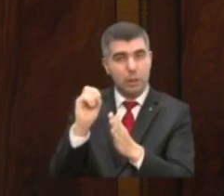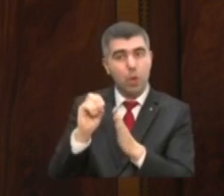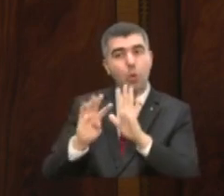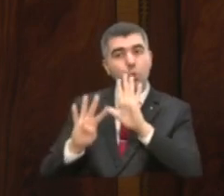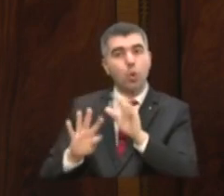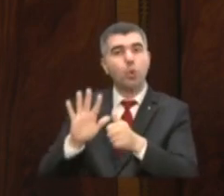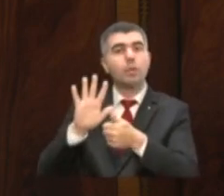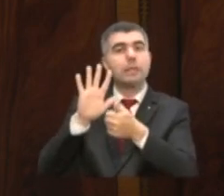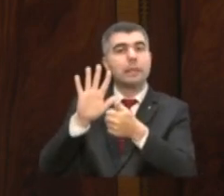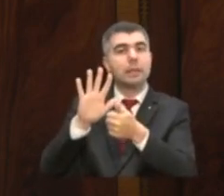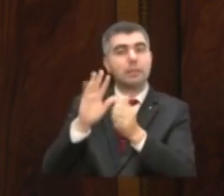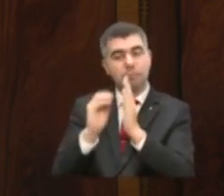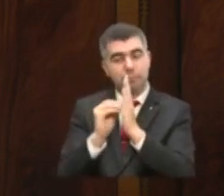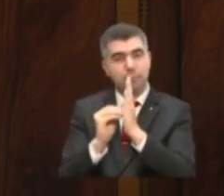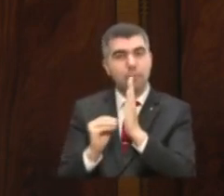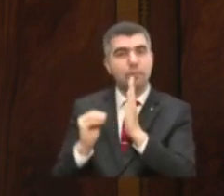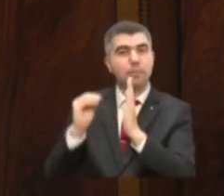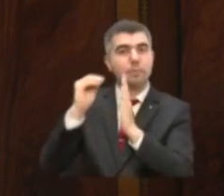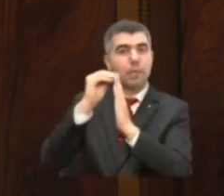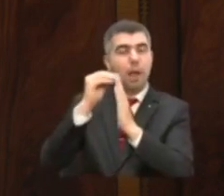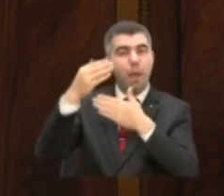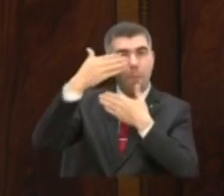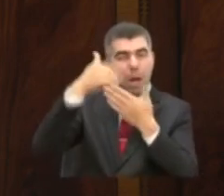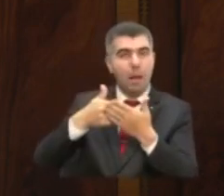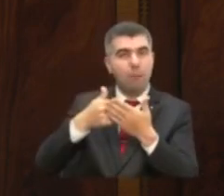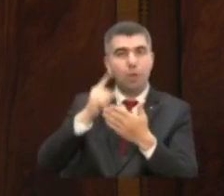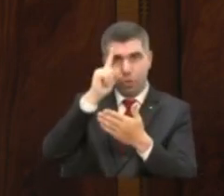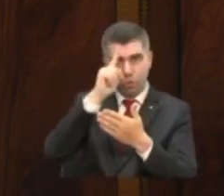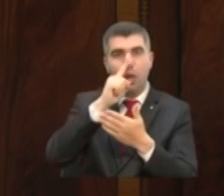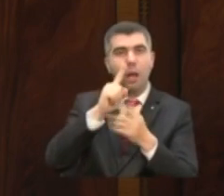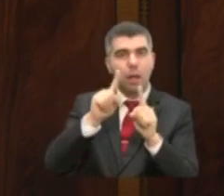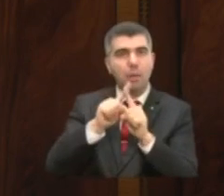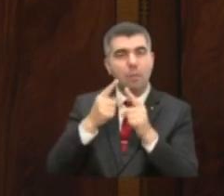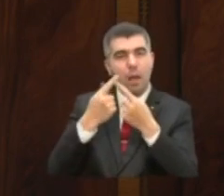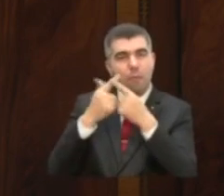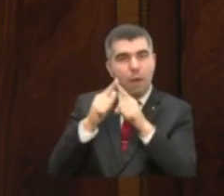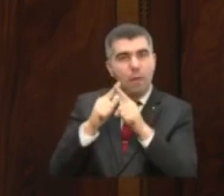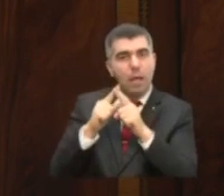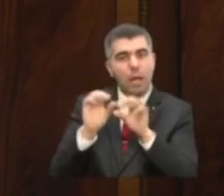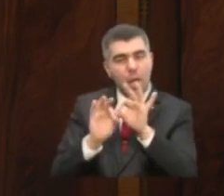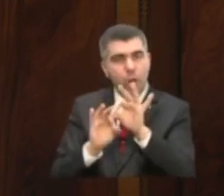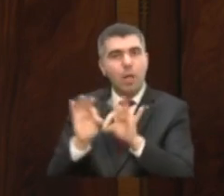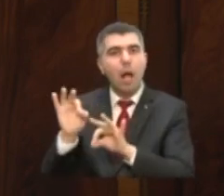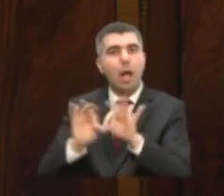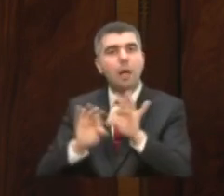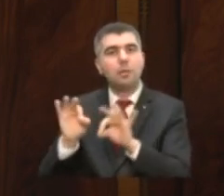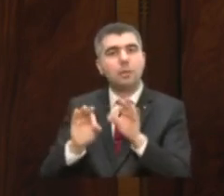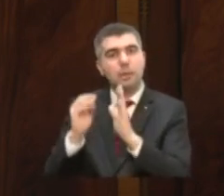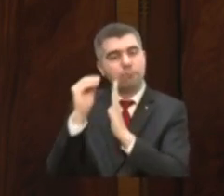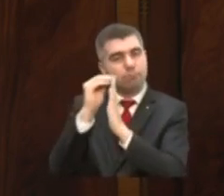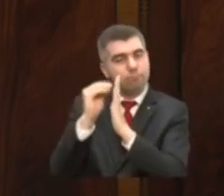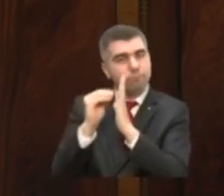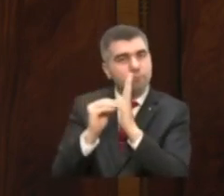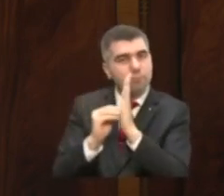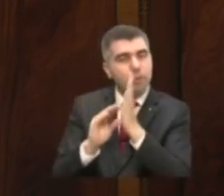69، وهذا قفزة كبيرة، وإن شاء الله سيتحسن أكثر، ودخلنا عدد من الإجراءات اللي غيتحسنوا